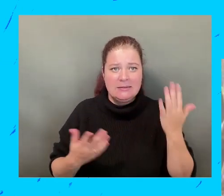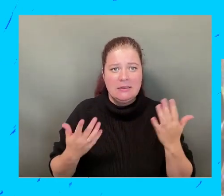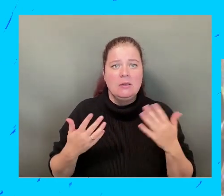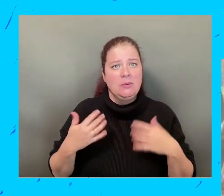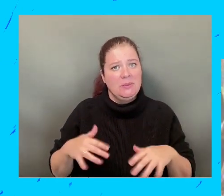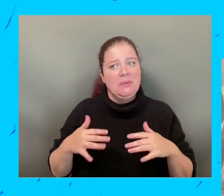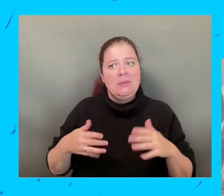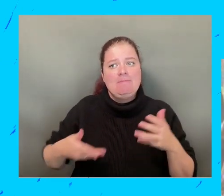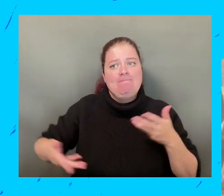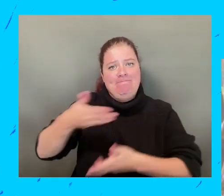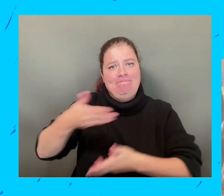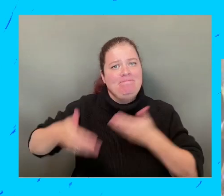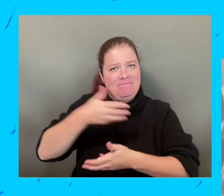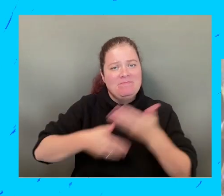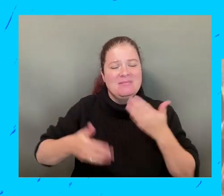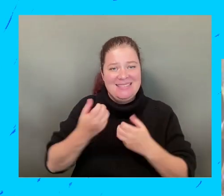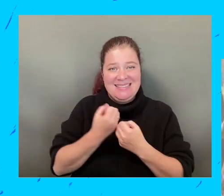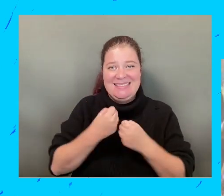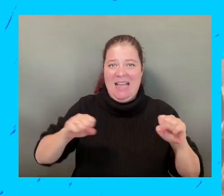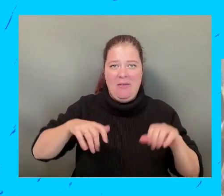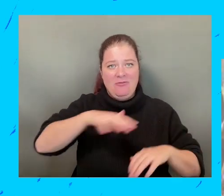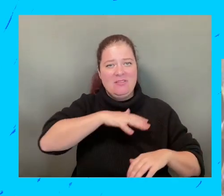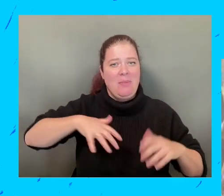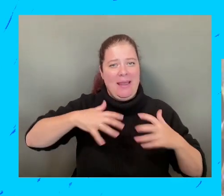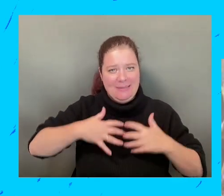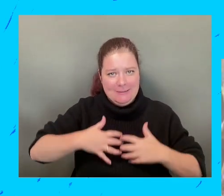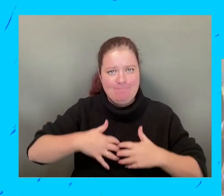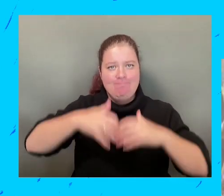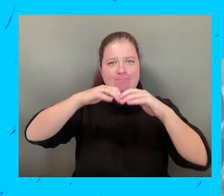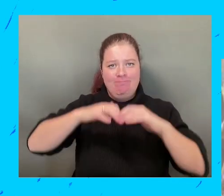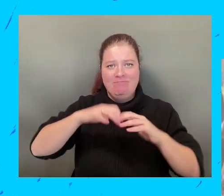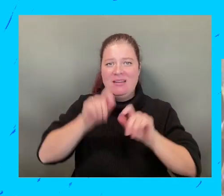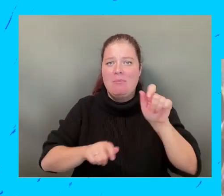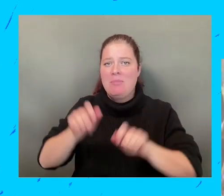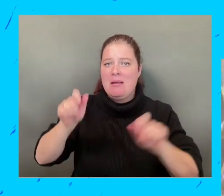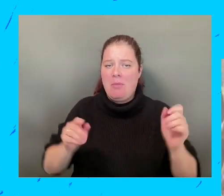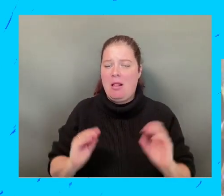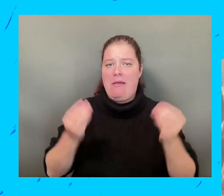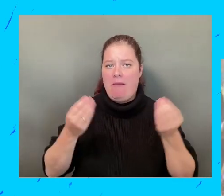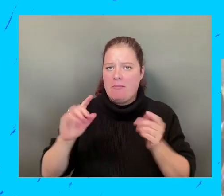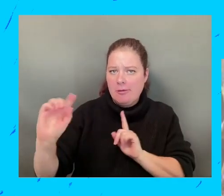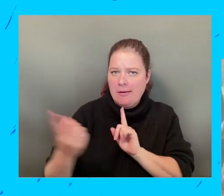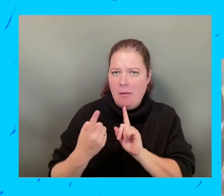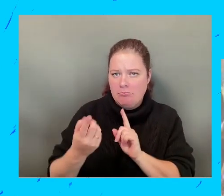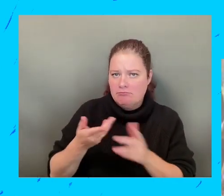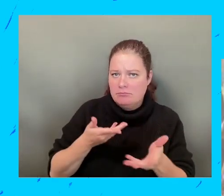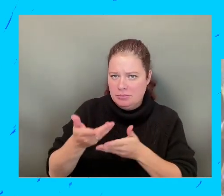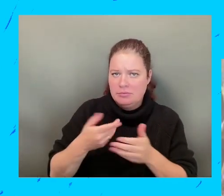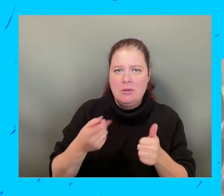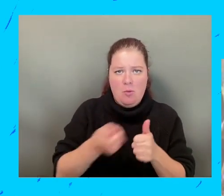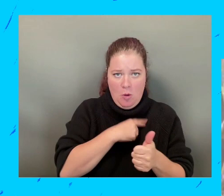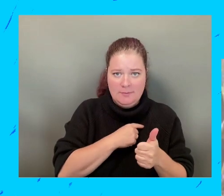Et les accès aussi à des espaces dans